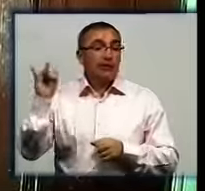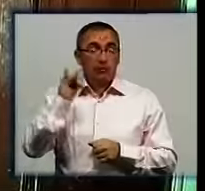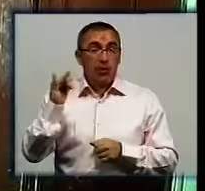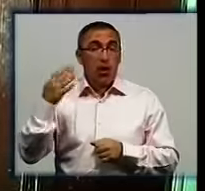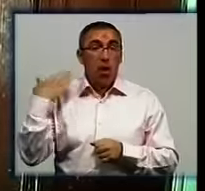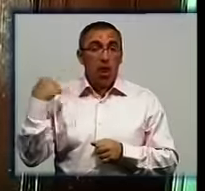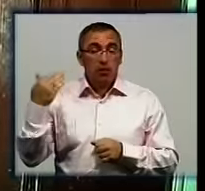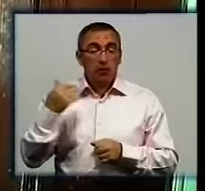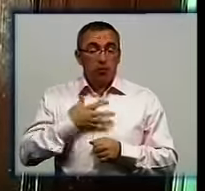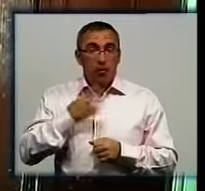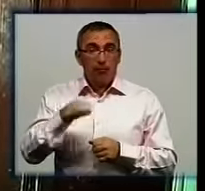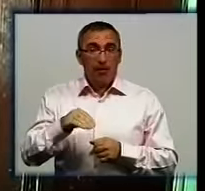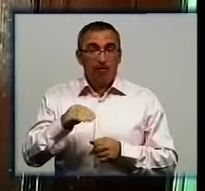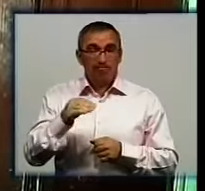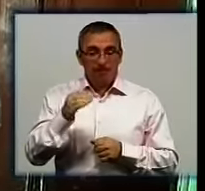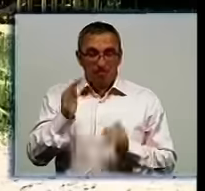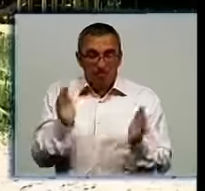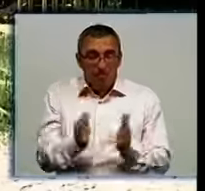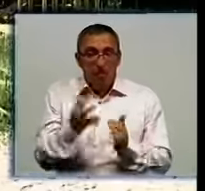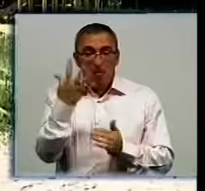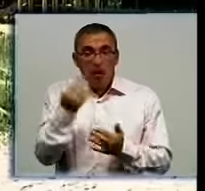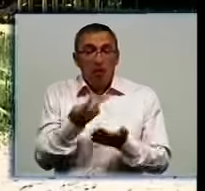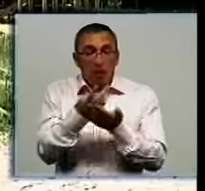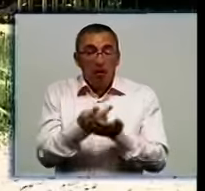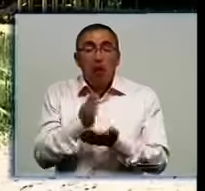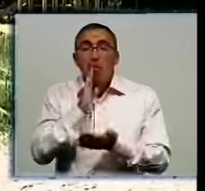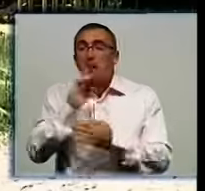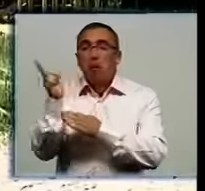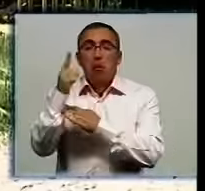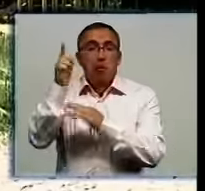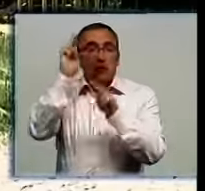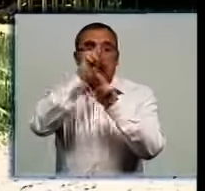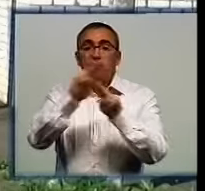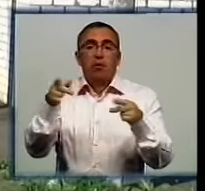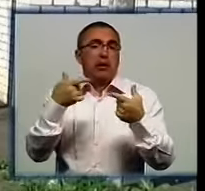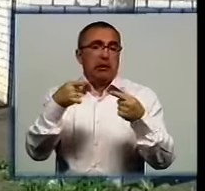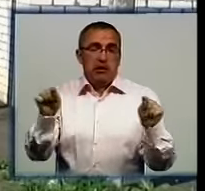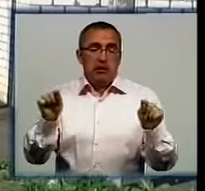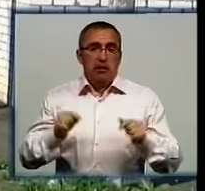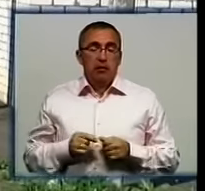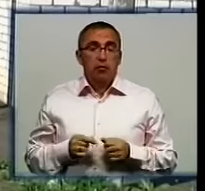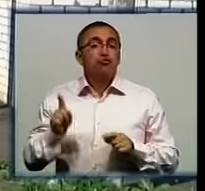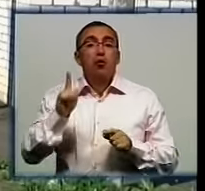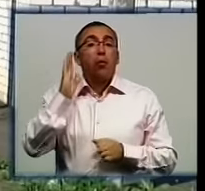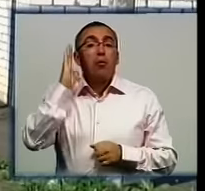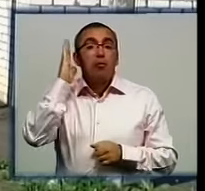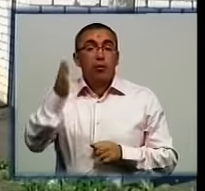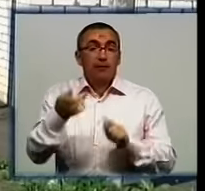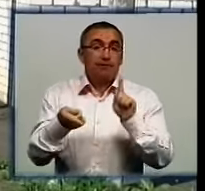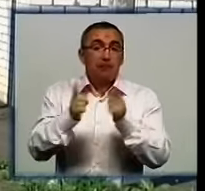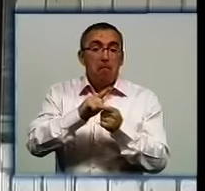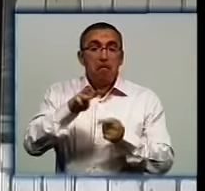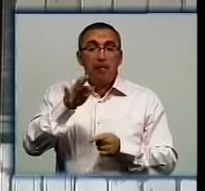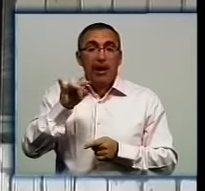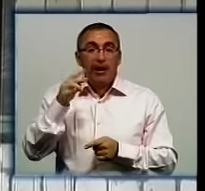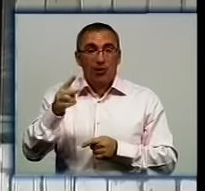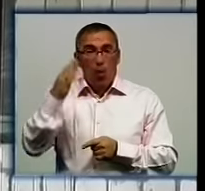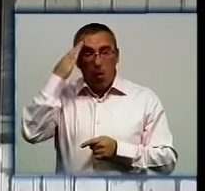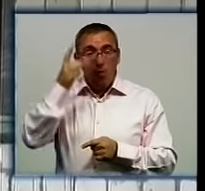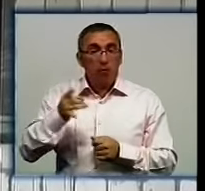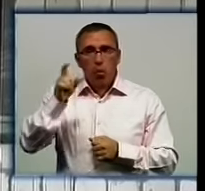Олександрії померле немовля, 5 діб пролежало в квартирі, поки його мати вешталась невідомо де. Що ж буде замість млина? В Голованівському районі